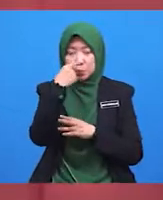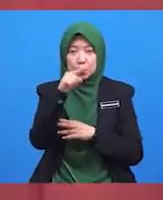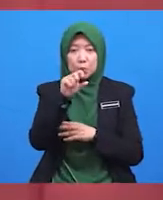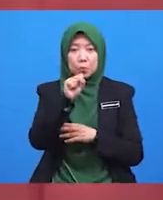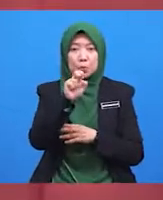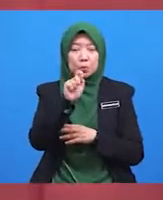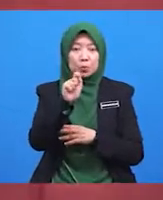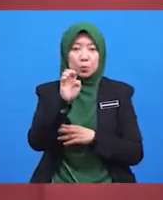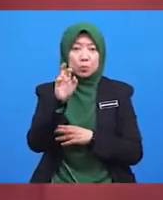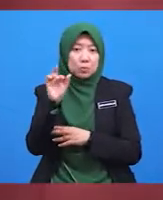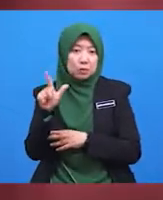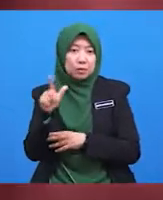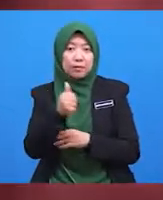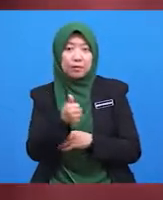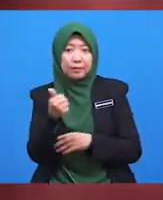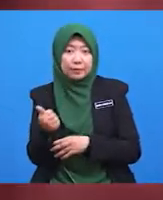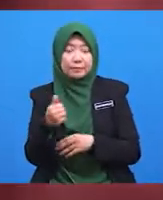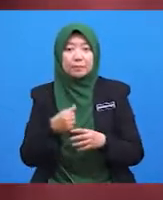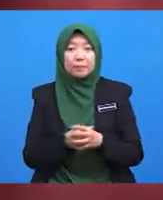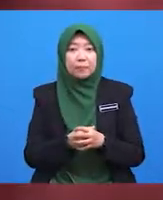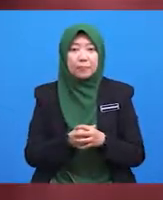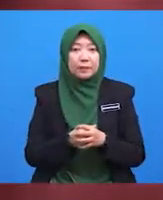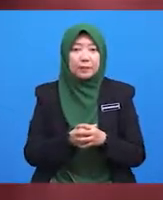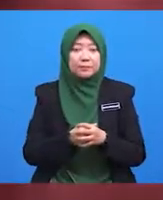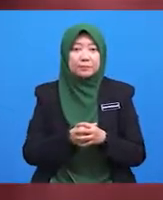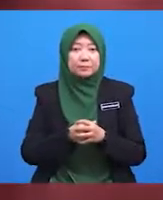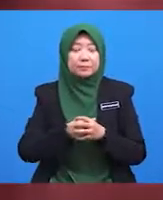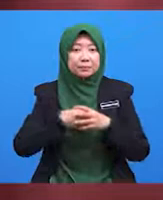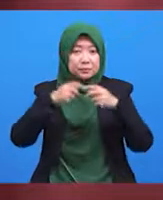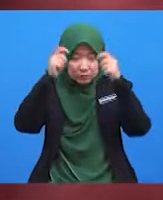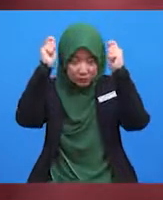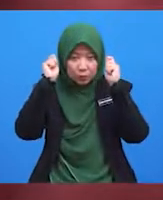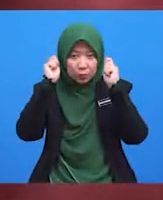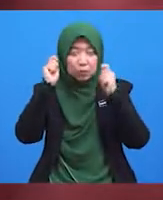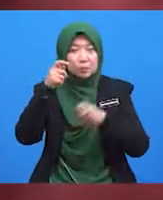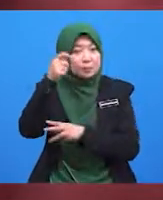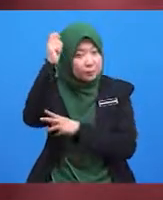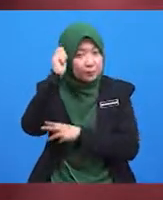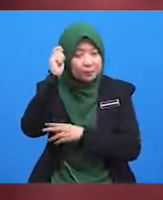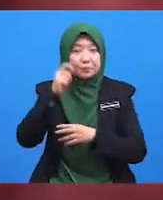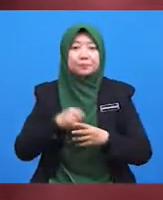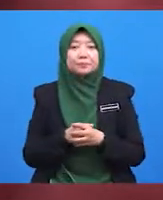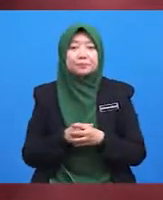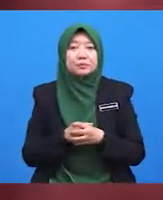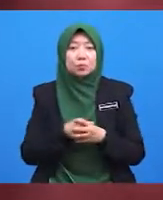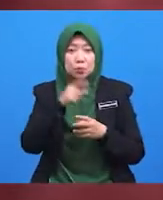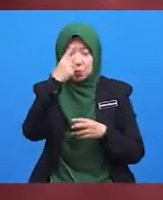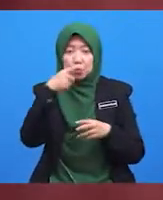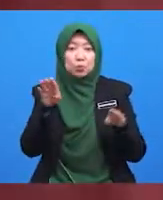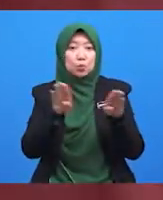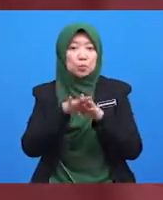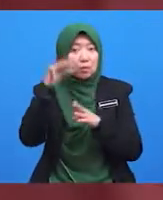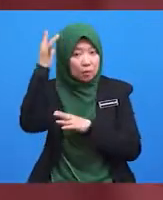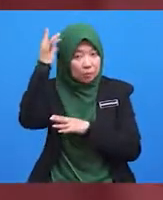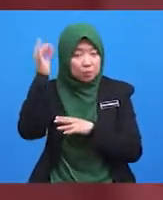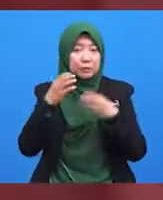mensteril alatan. Yang kedua, shower cap digunakan untuk menutup rambut pelanggan.